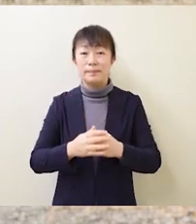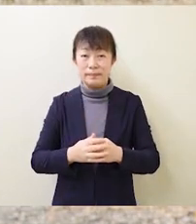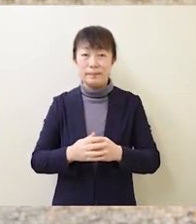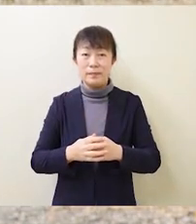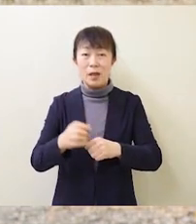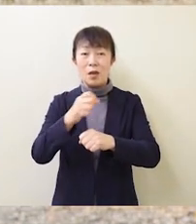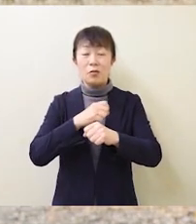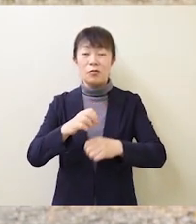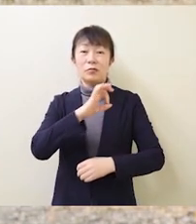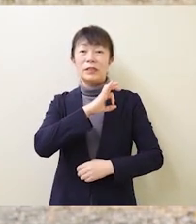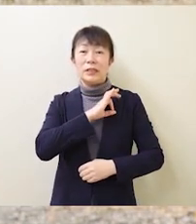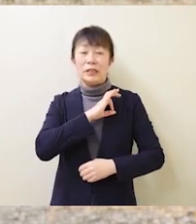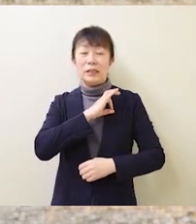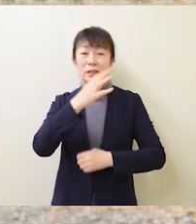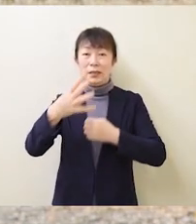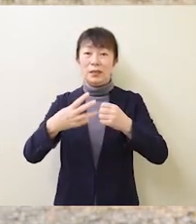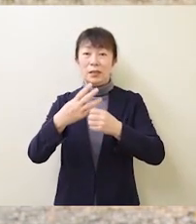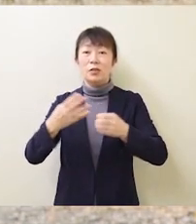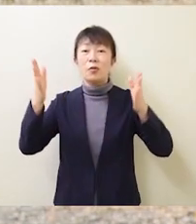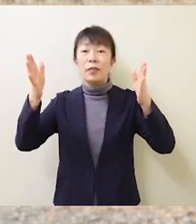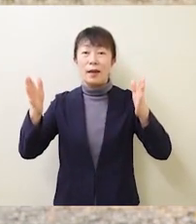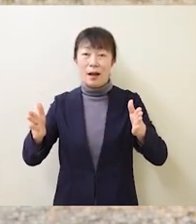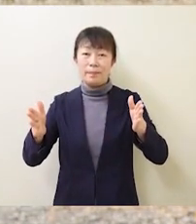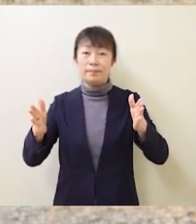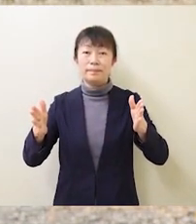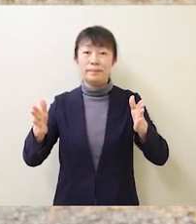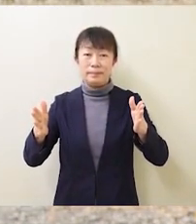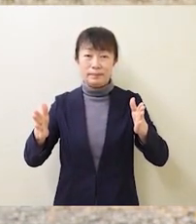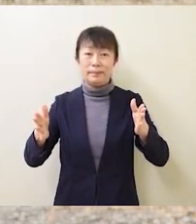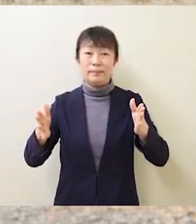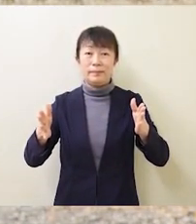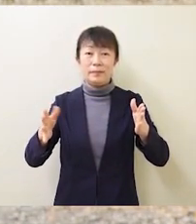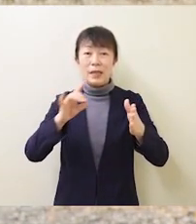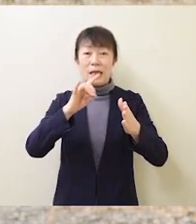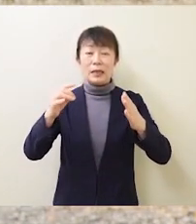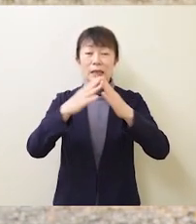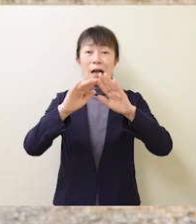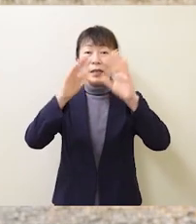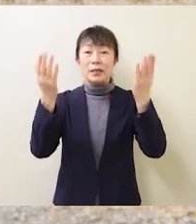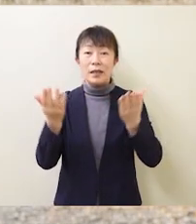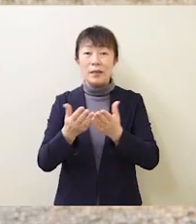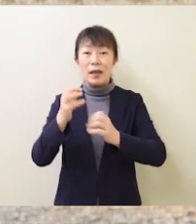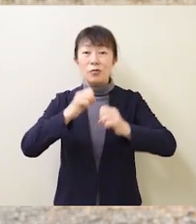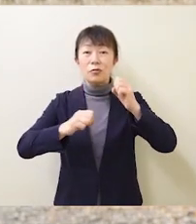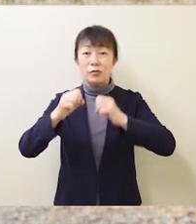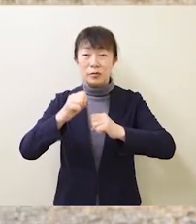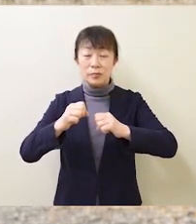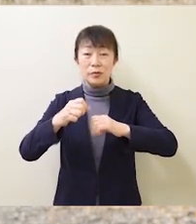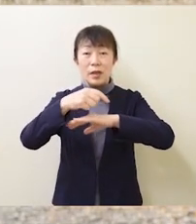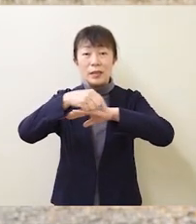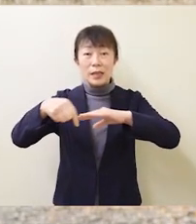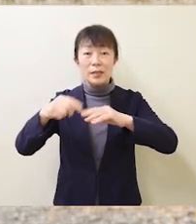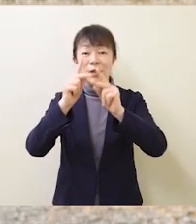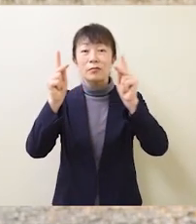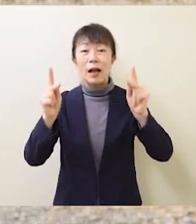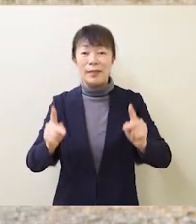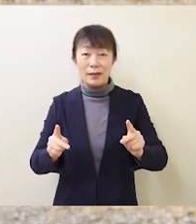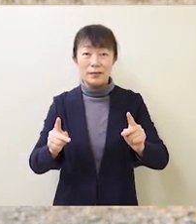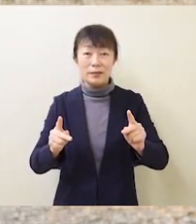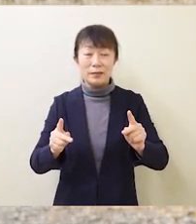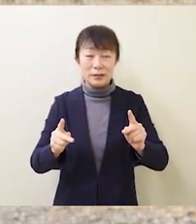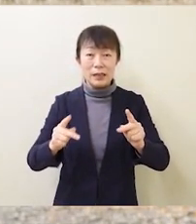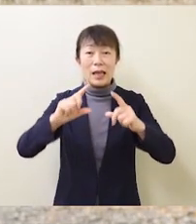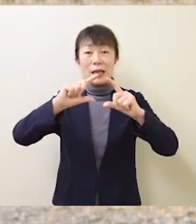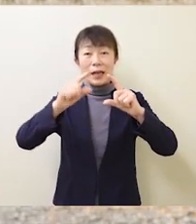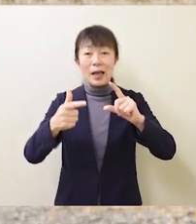。特に議員任期の4年間に議会全体で取り組むべき政策課題や議